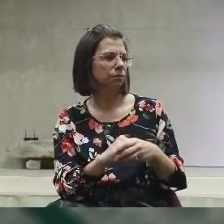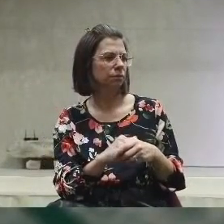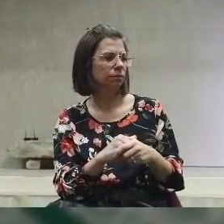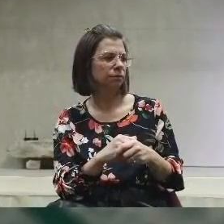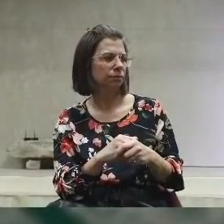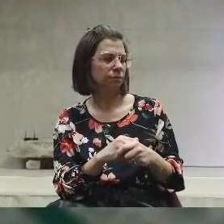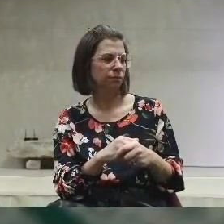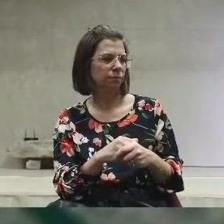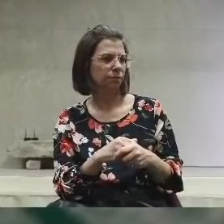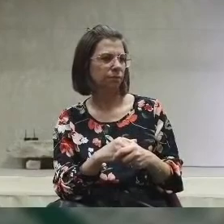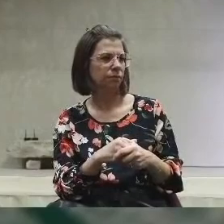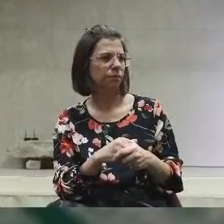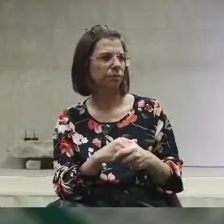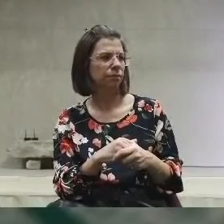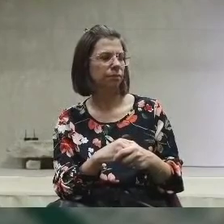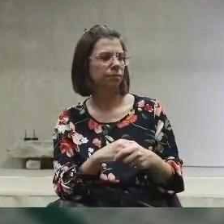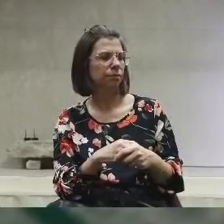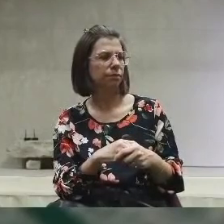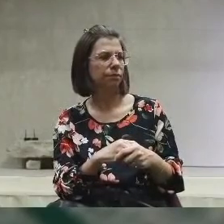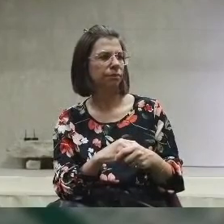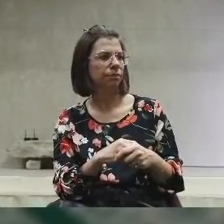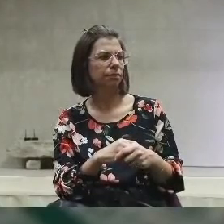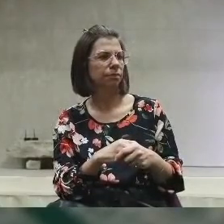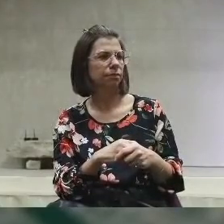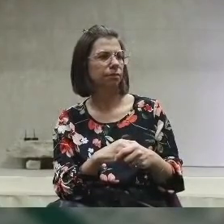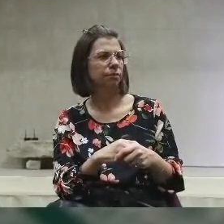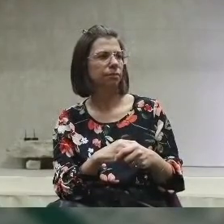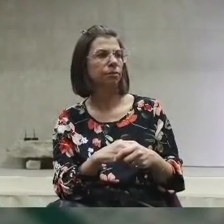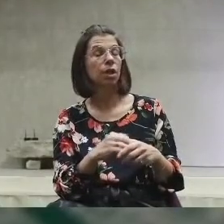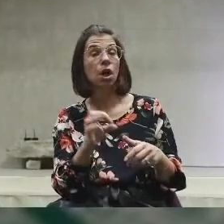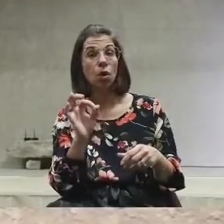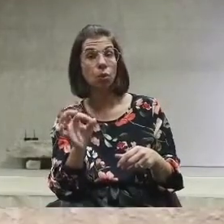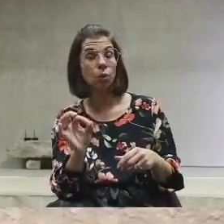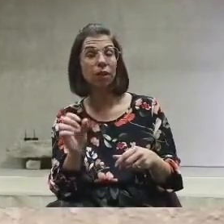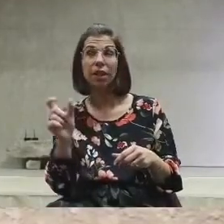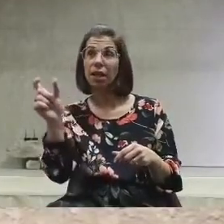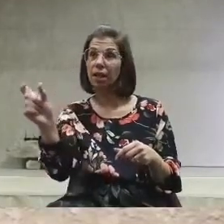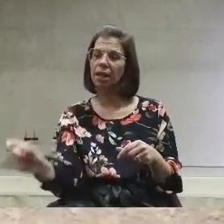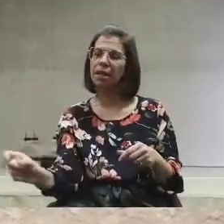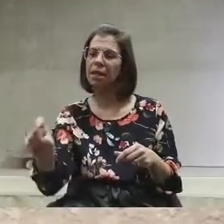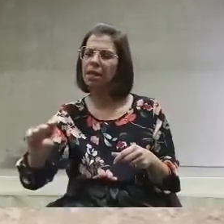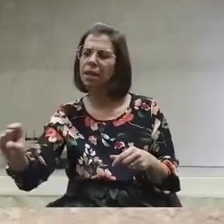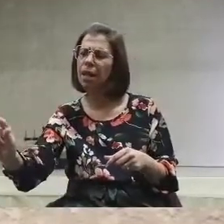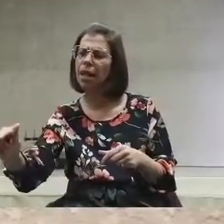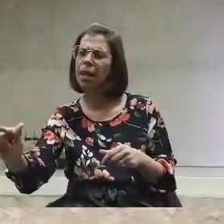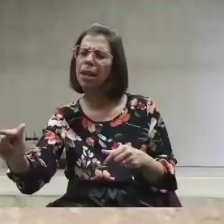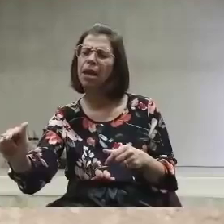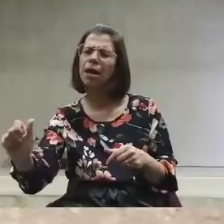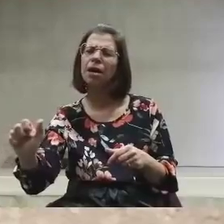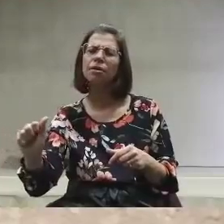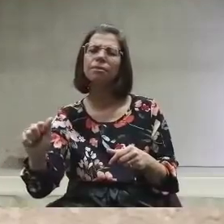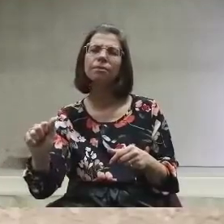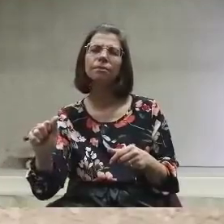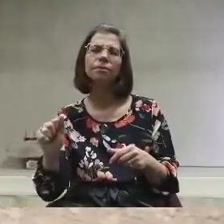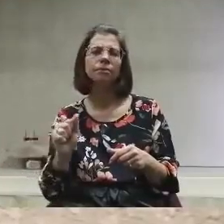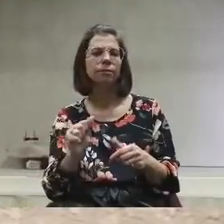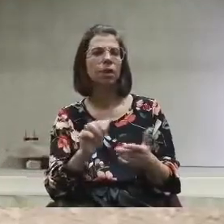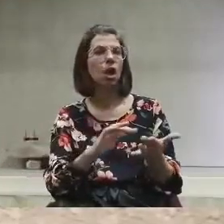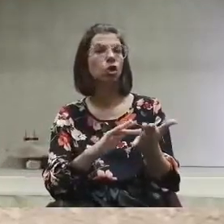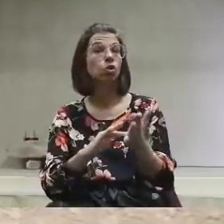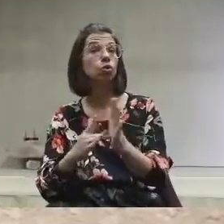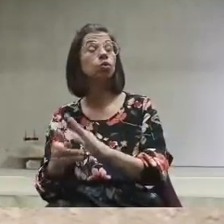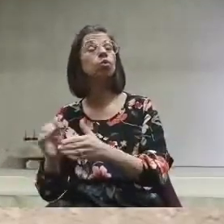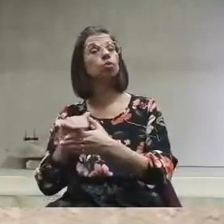s'est accomplie. Où? À la croix du calvaire. Quelle est la postérité de la femme? Qui est